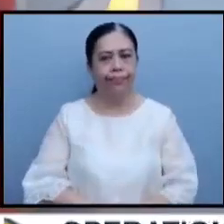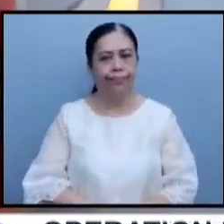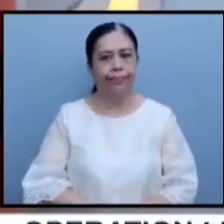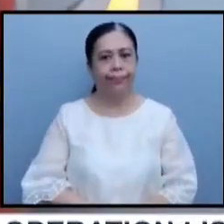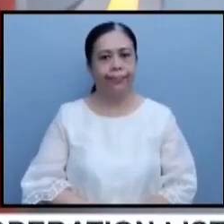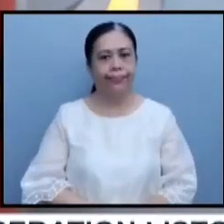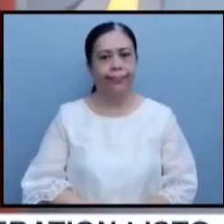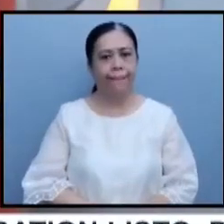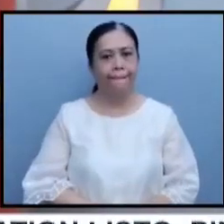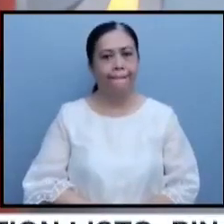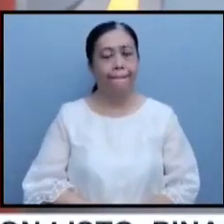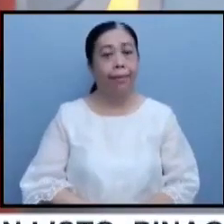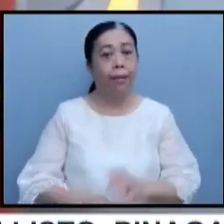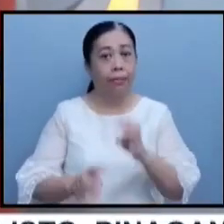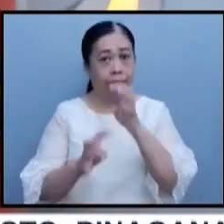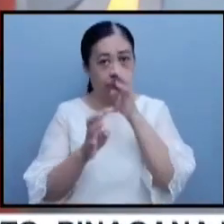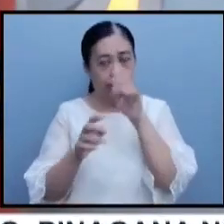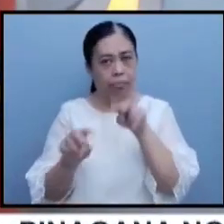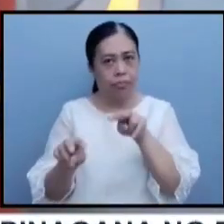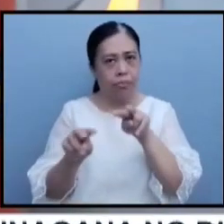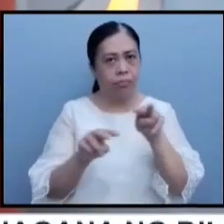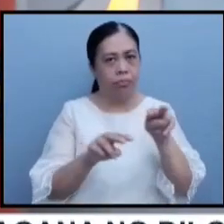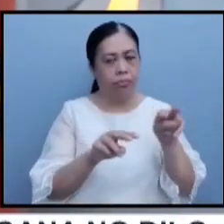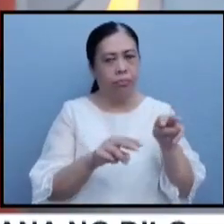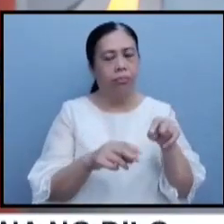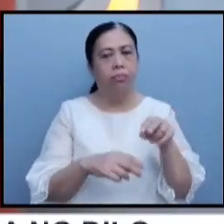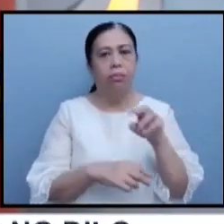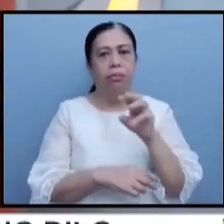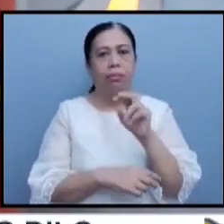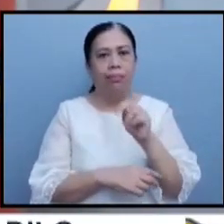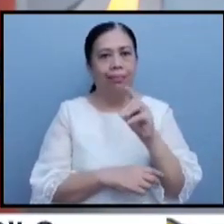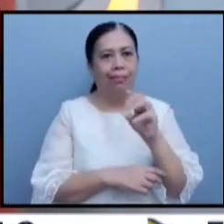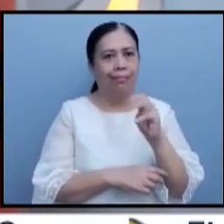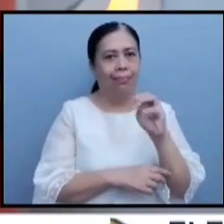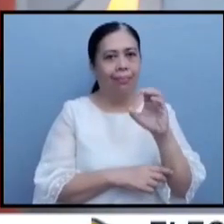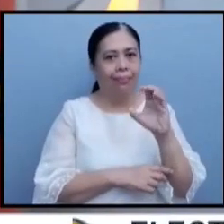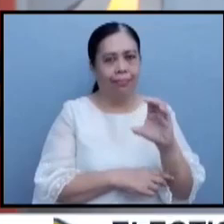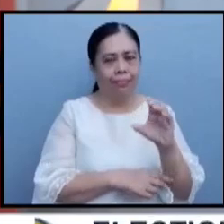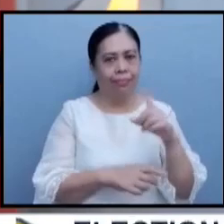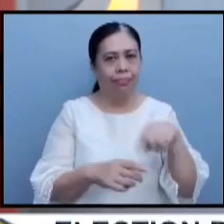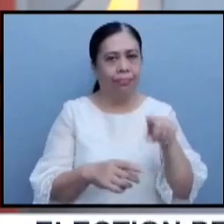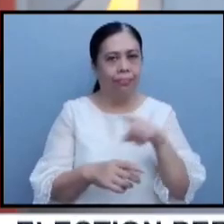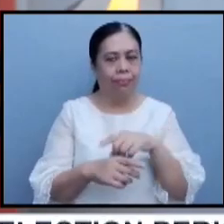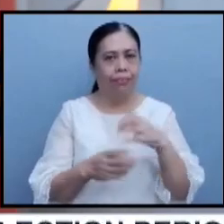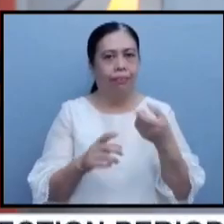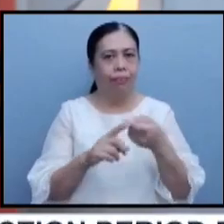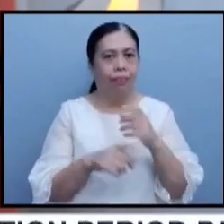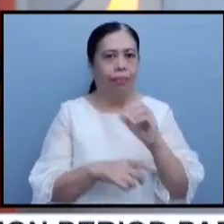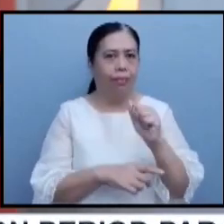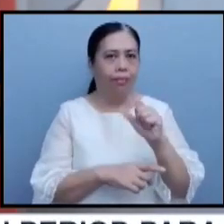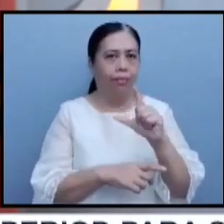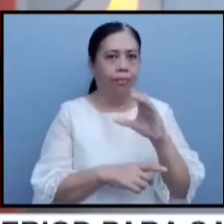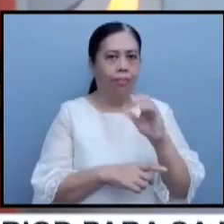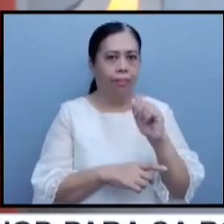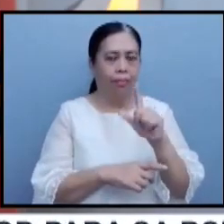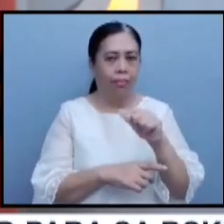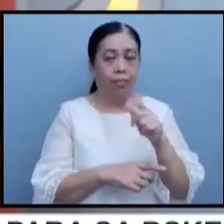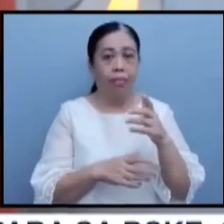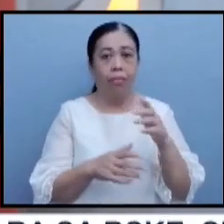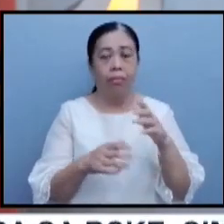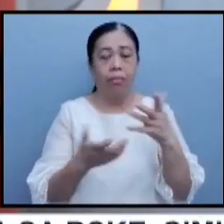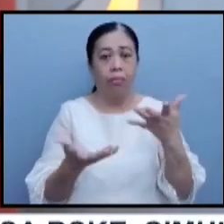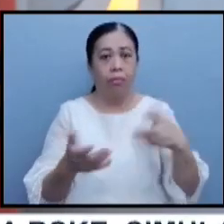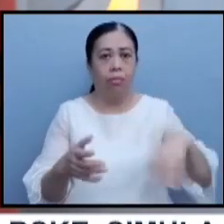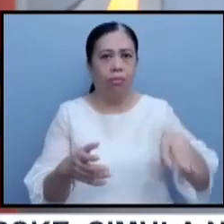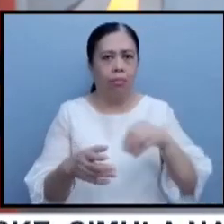mahigpit na binabantayan ng municipal disaster R production and Management council ng Alcala Cagayan ang nakitang crack o mga bitak malapit